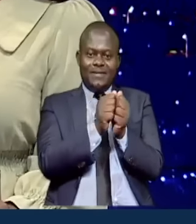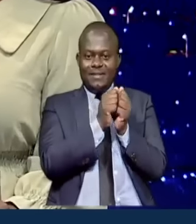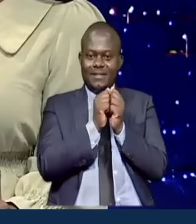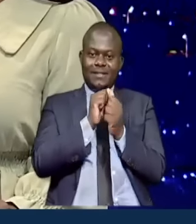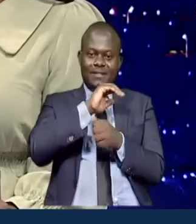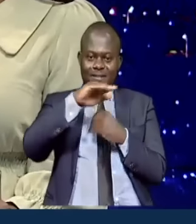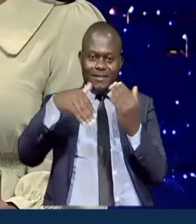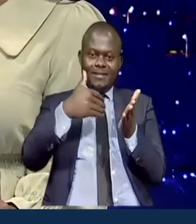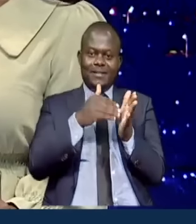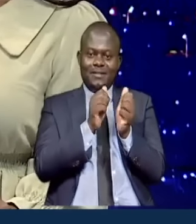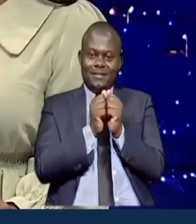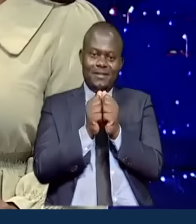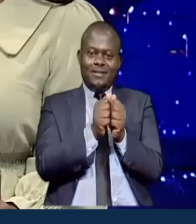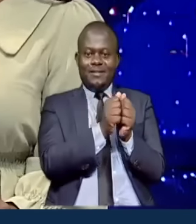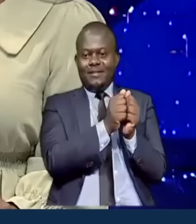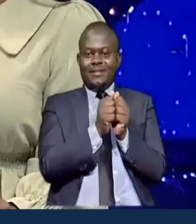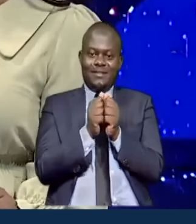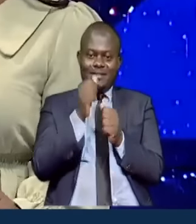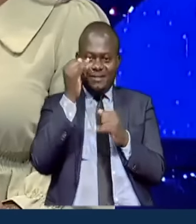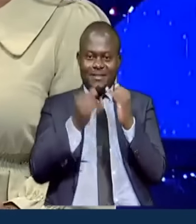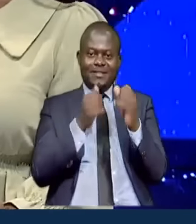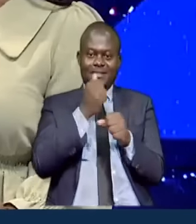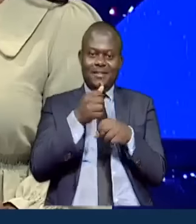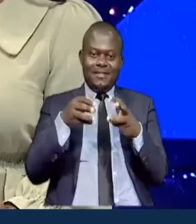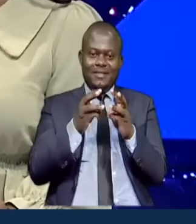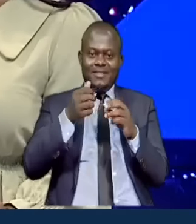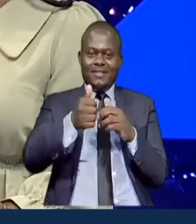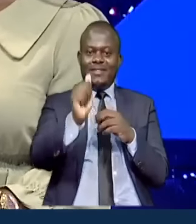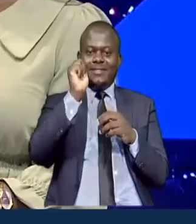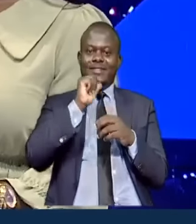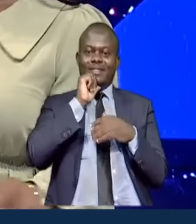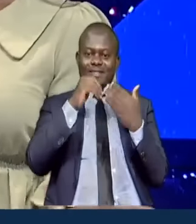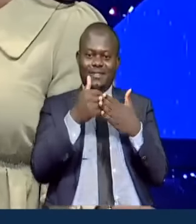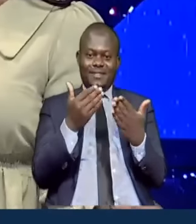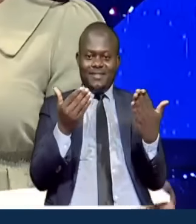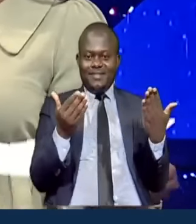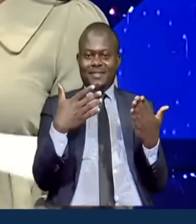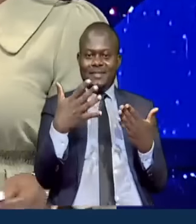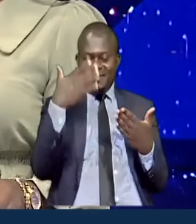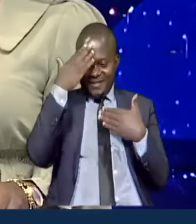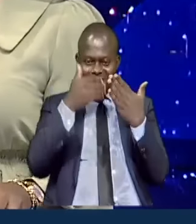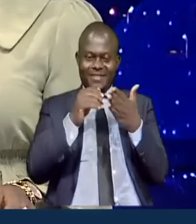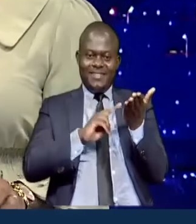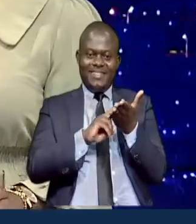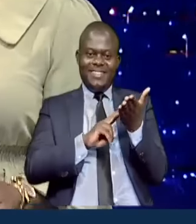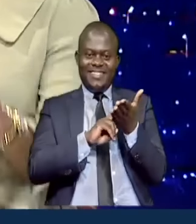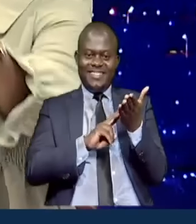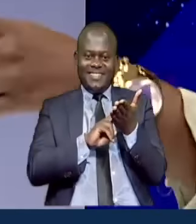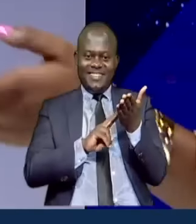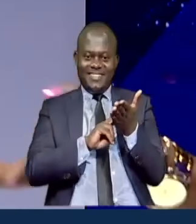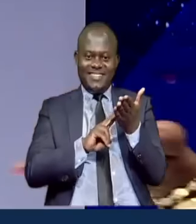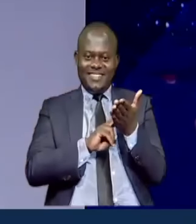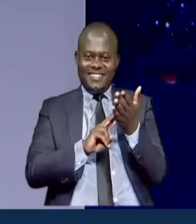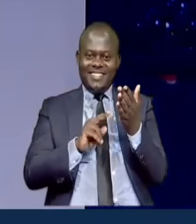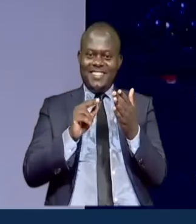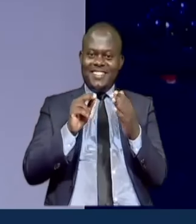bose nk'uko ubona mbigenza ariko ubikore mu buryo bwawe. Ntabwo byanditse ngo hari igipapuro gusa kugira ngo wifashishe.